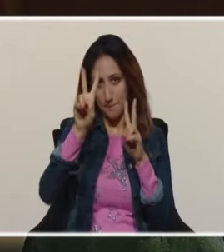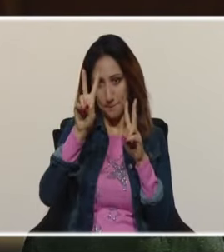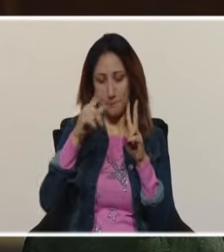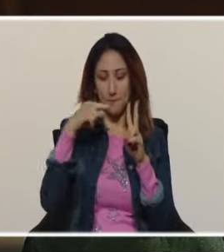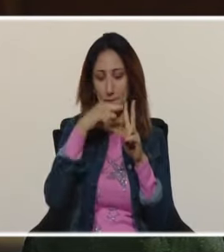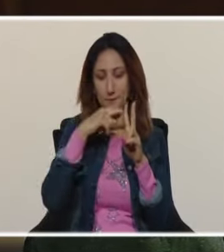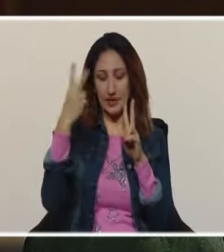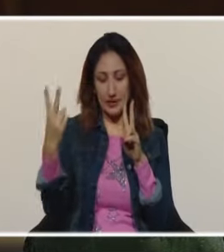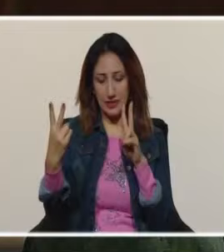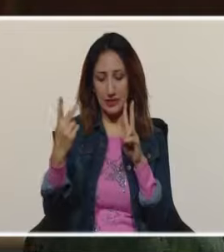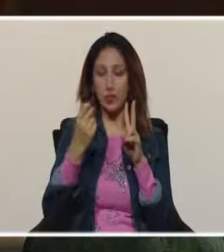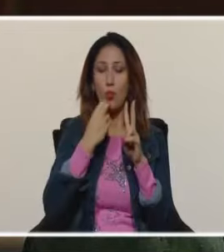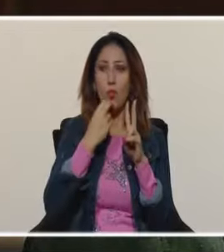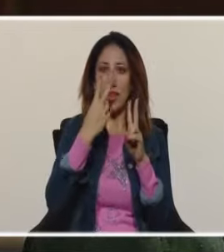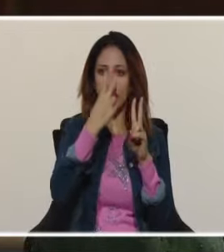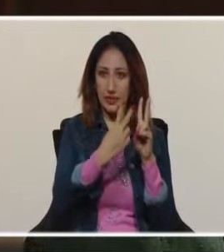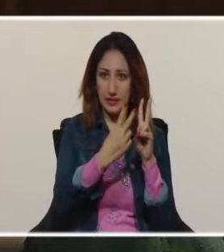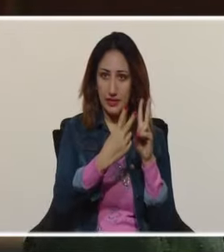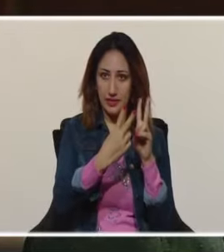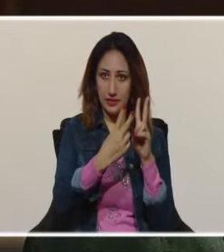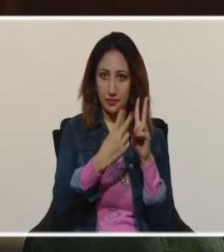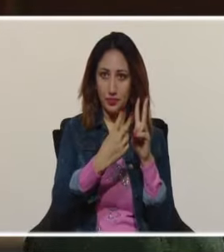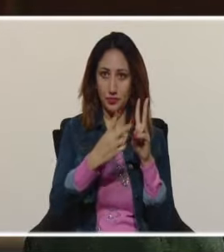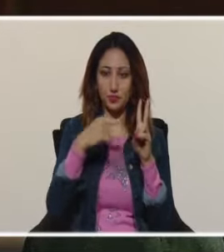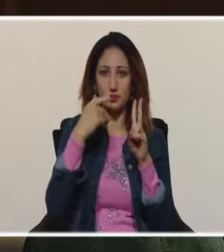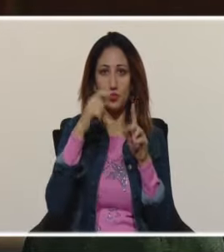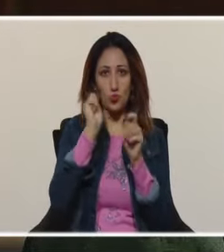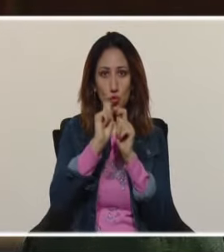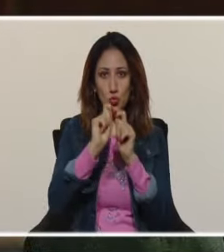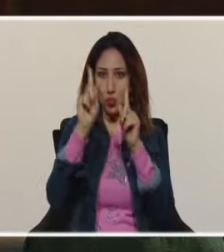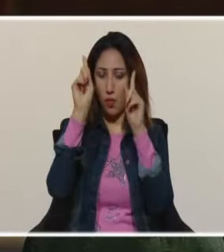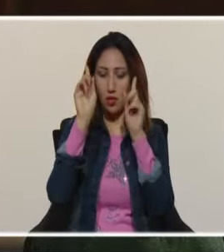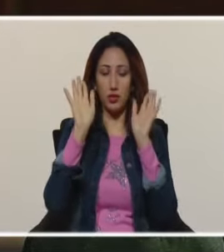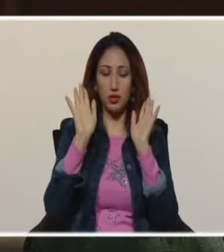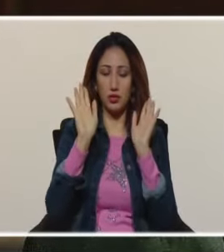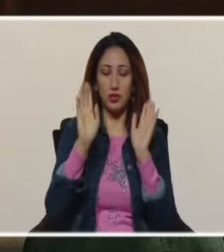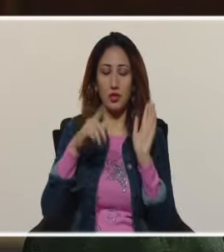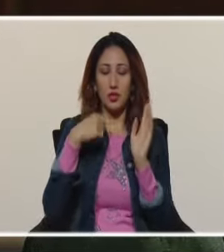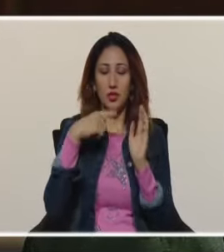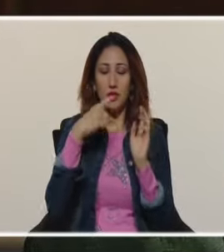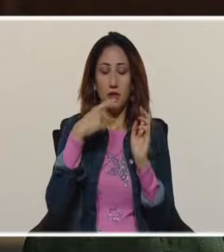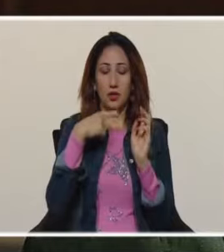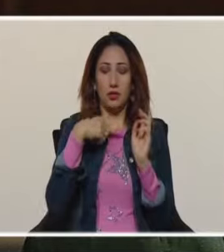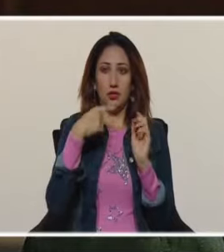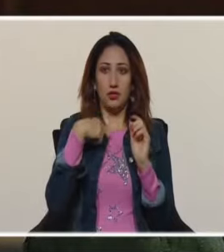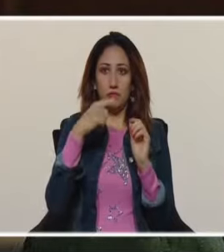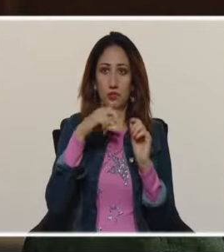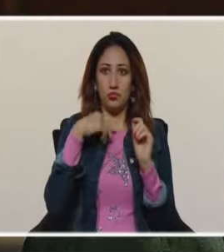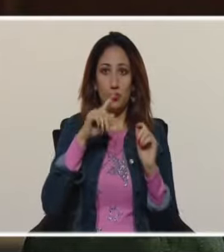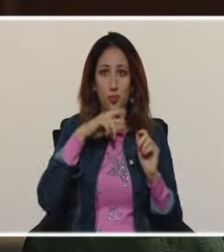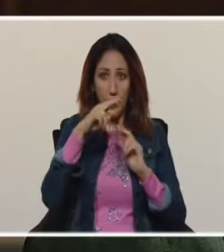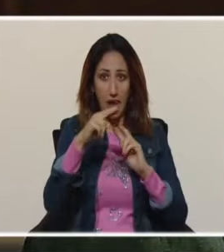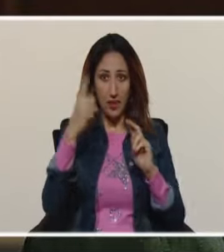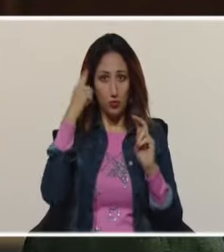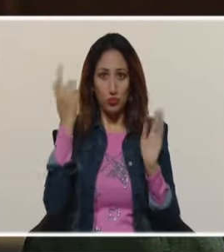أنسات واتنين إخوات شباب، وسبحان الله يعني أنا الحقيقة من ساعة ما بدأت الحلقة دي والفقرة دي أنا مش عارف أكلم مين فيهم على إنه